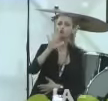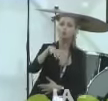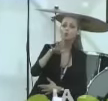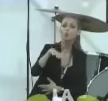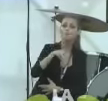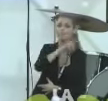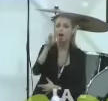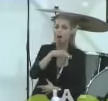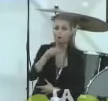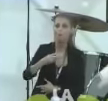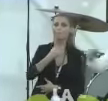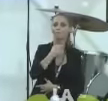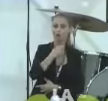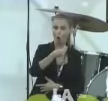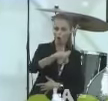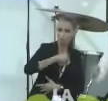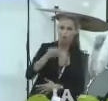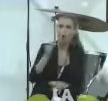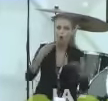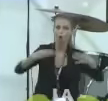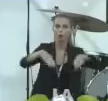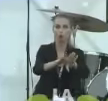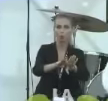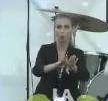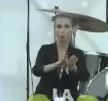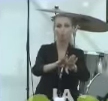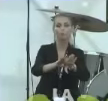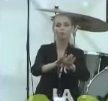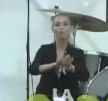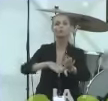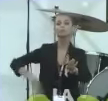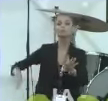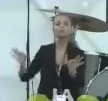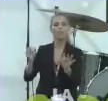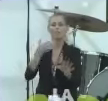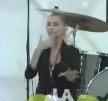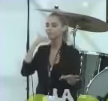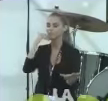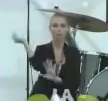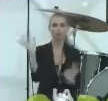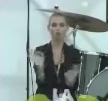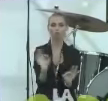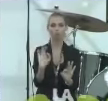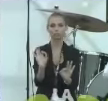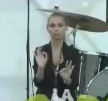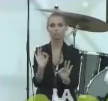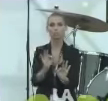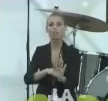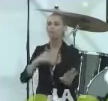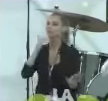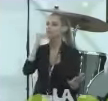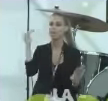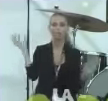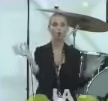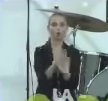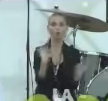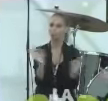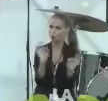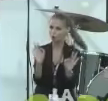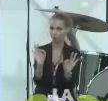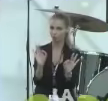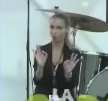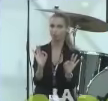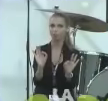ti chiudo, allora no, te ne do 2.000, te ne do 3.000, è una cosa vergognosa, vergognosa. Quindi io